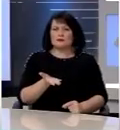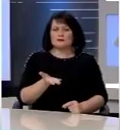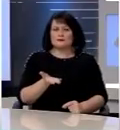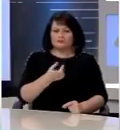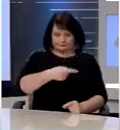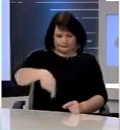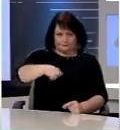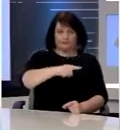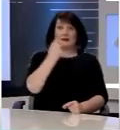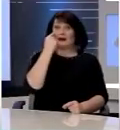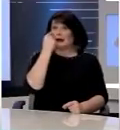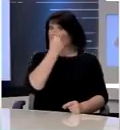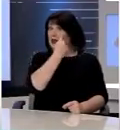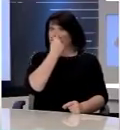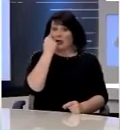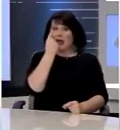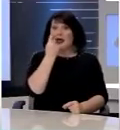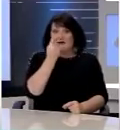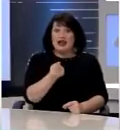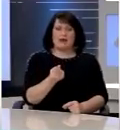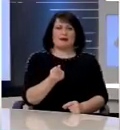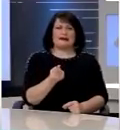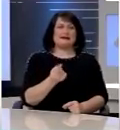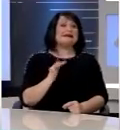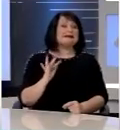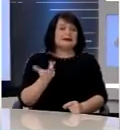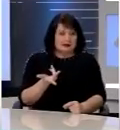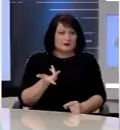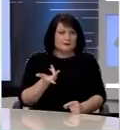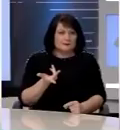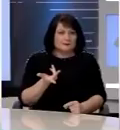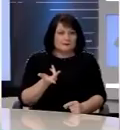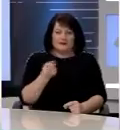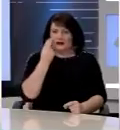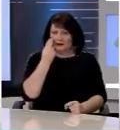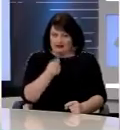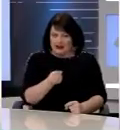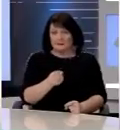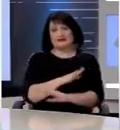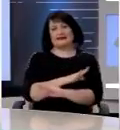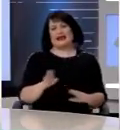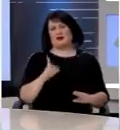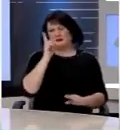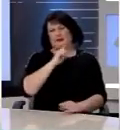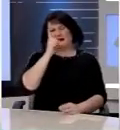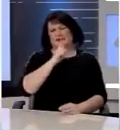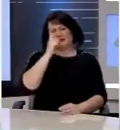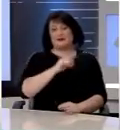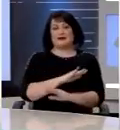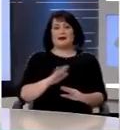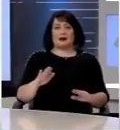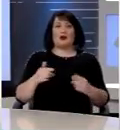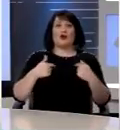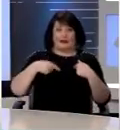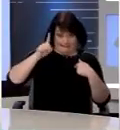επειδή έχετε μάτια και βλέπετε. Βλέπετε λοιπόν ότι τελείωσε το παραμύθι ότι είναι